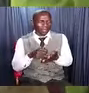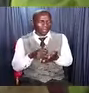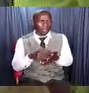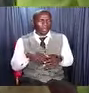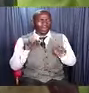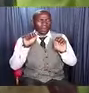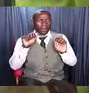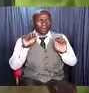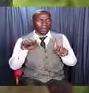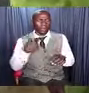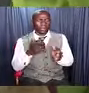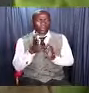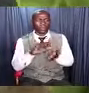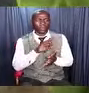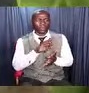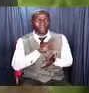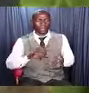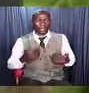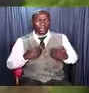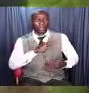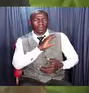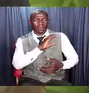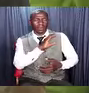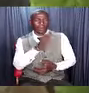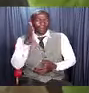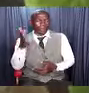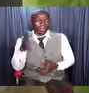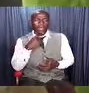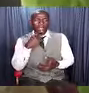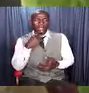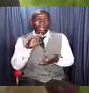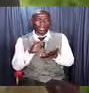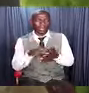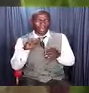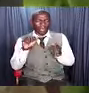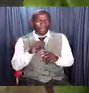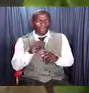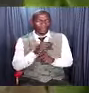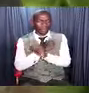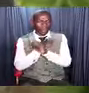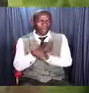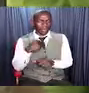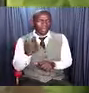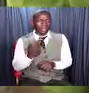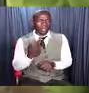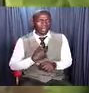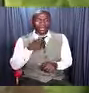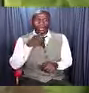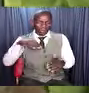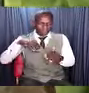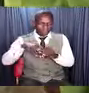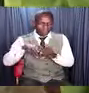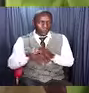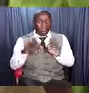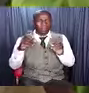it. The one who enables us uwezo anaye yeye. He has the ability. Anasema ndiye anaweza kutulinda sisi. He's the one who can secure us.